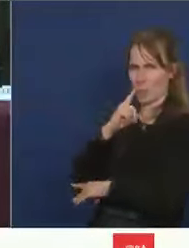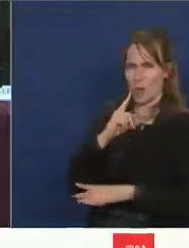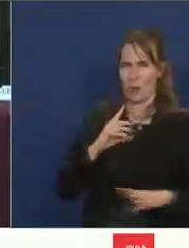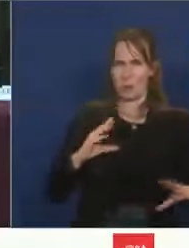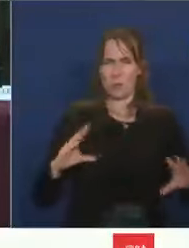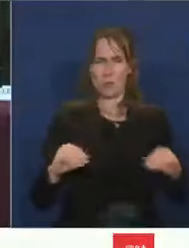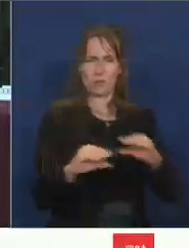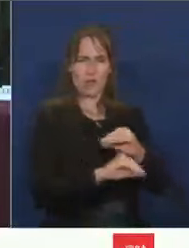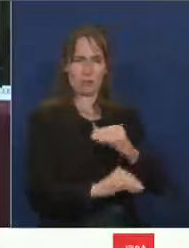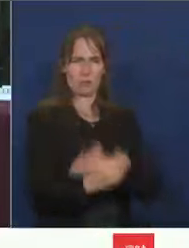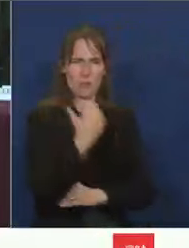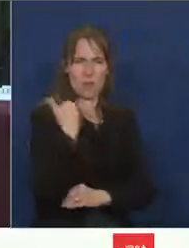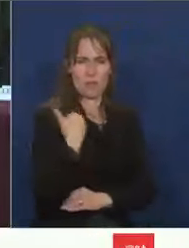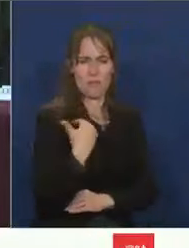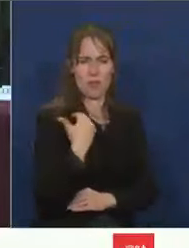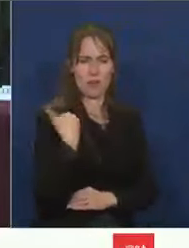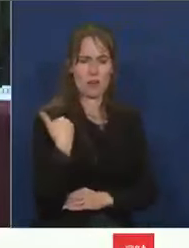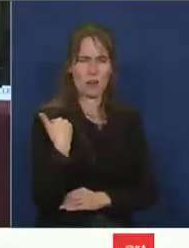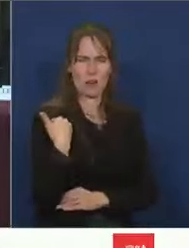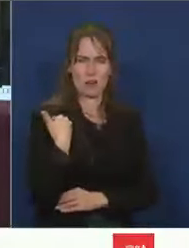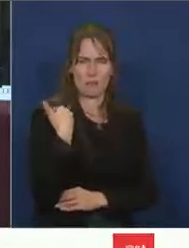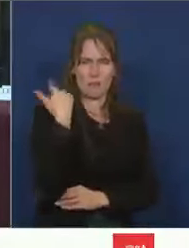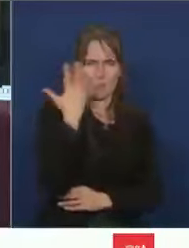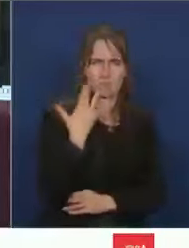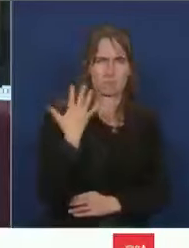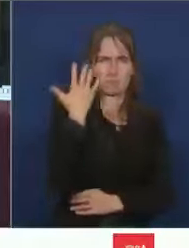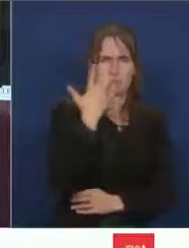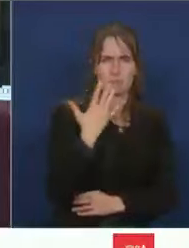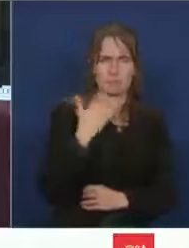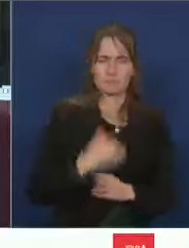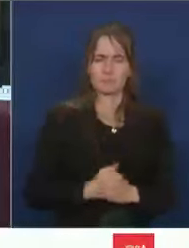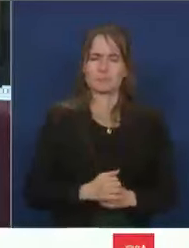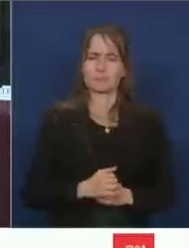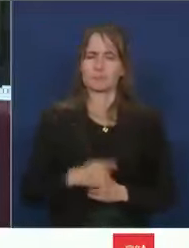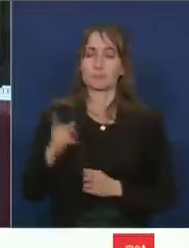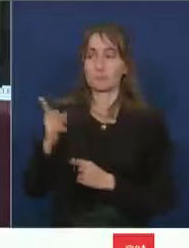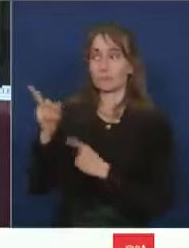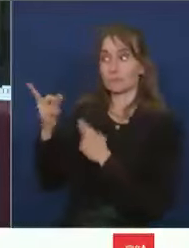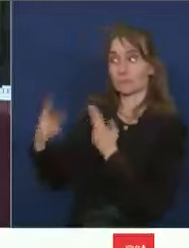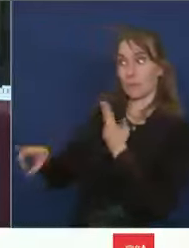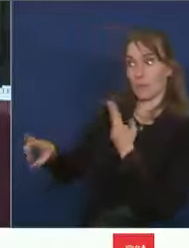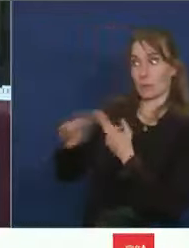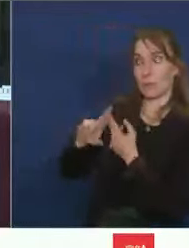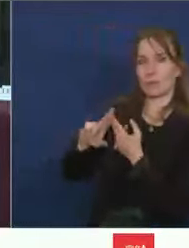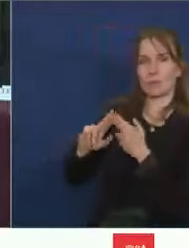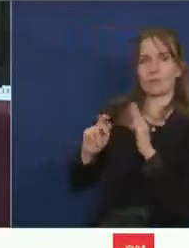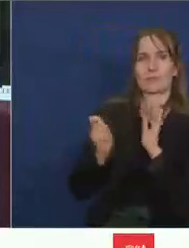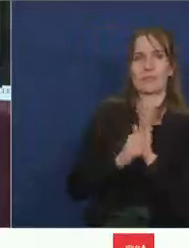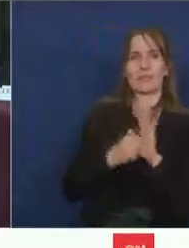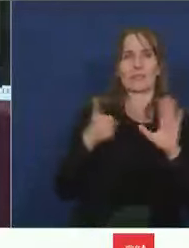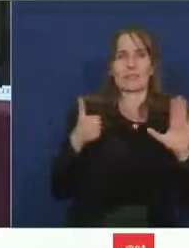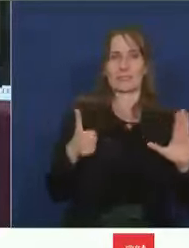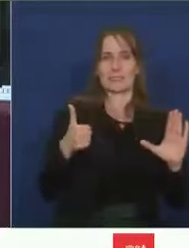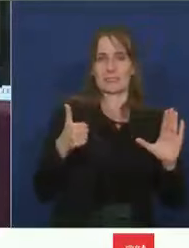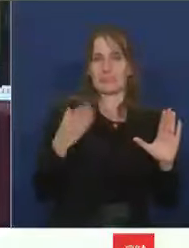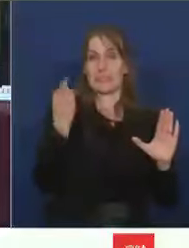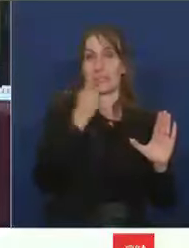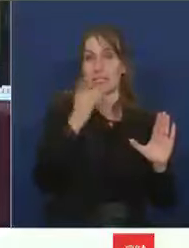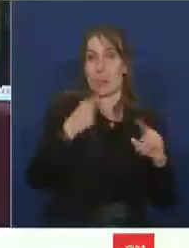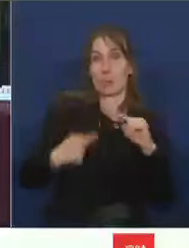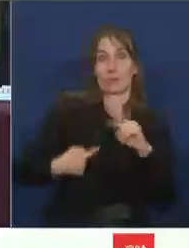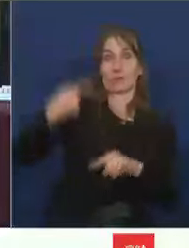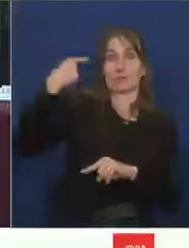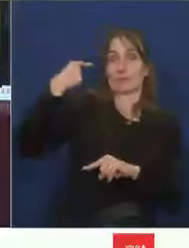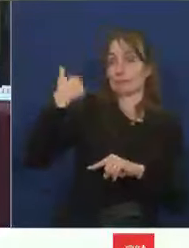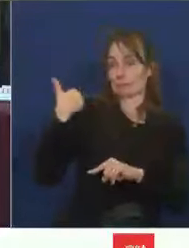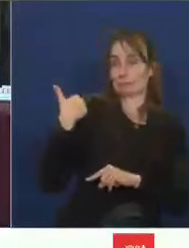quartier. Sa réponse, datée du 6 décembre dernier, selon laquelle serait maintenue, je